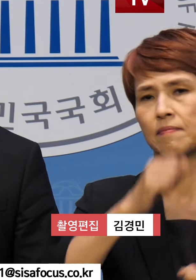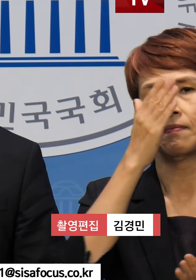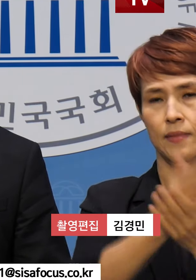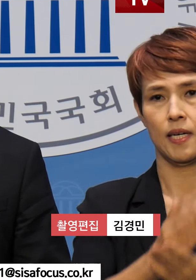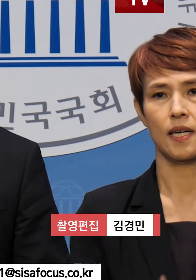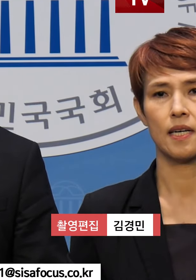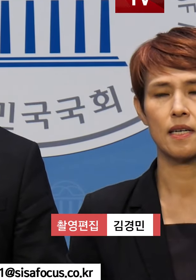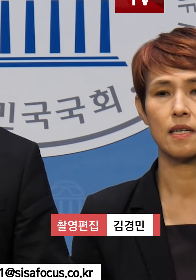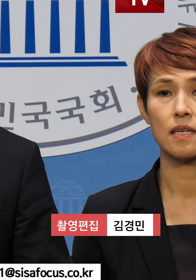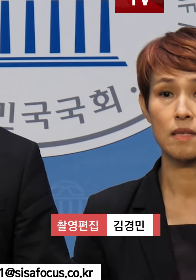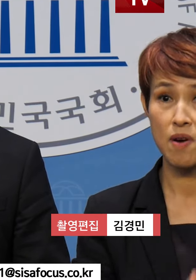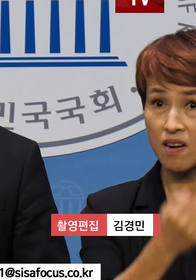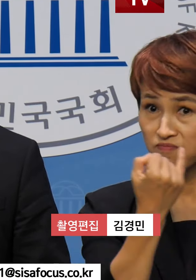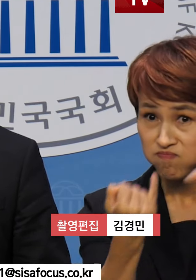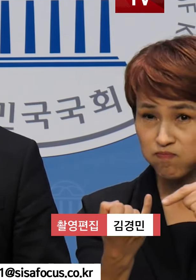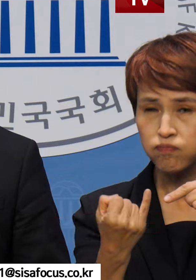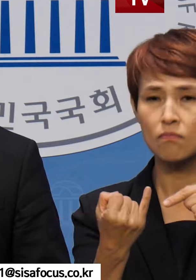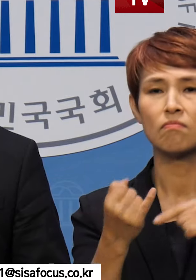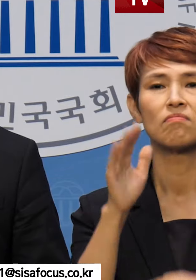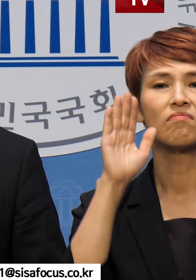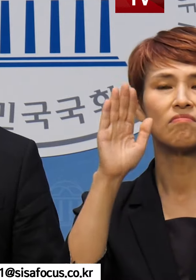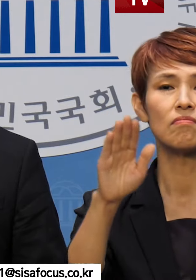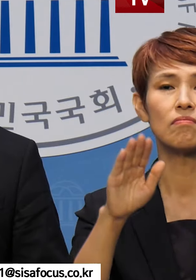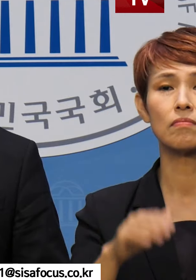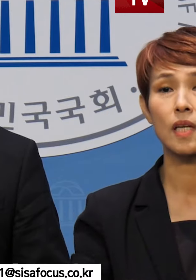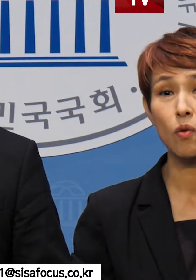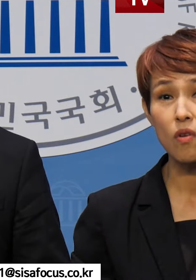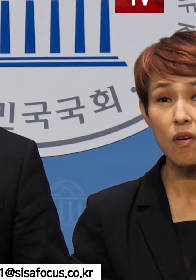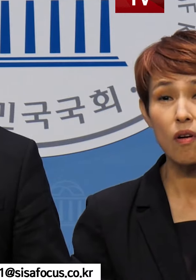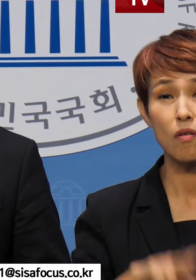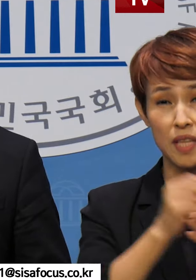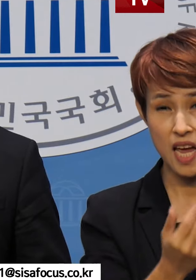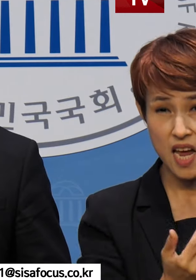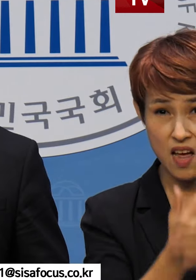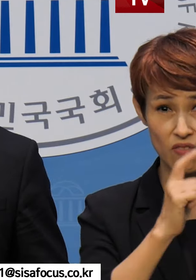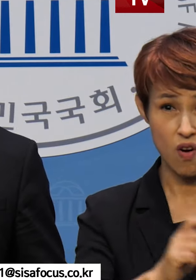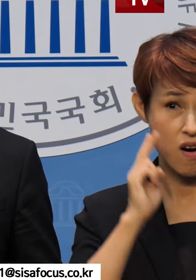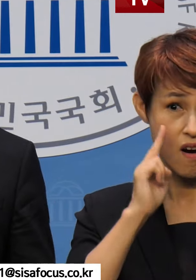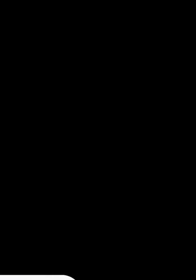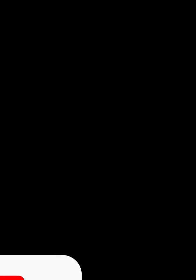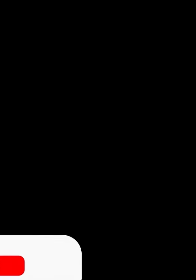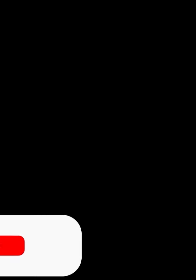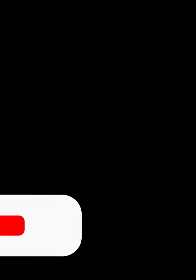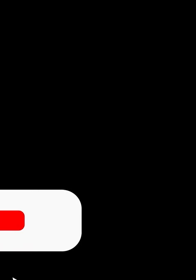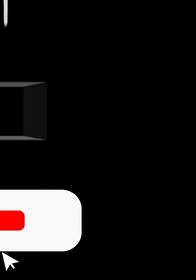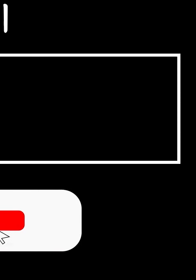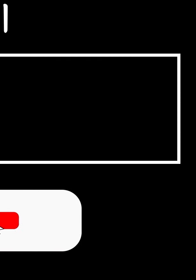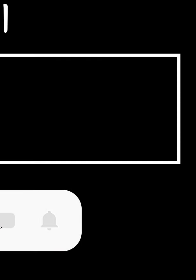정권의 몰락을 앞당기는 자충수가 된다는 점을 명심하기 바랍니다.